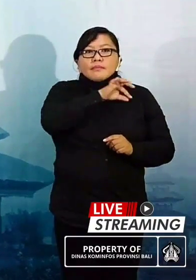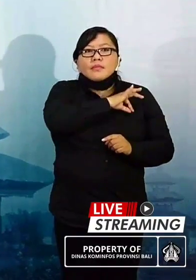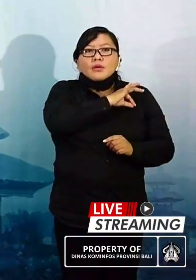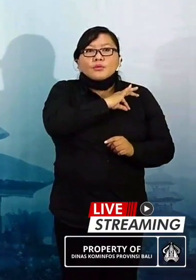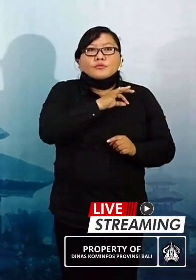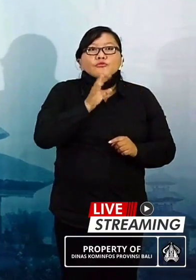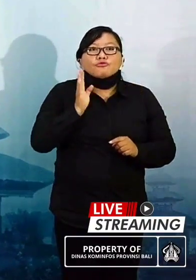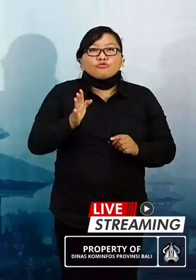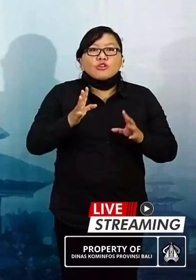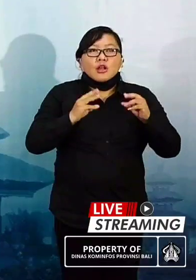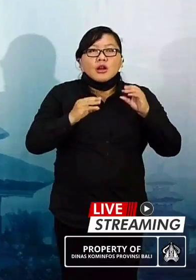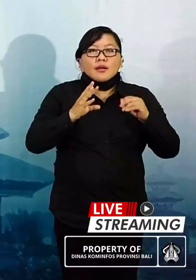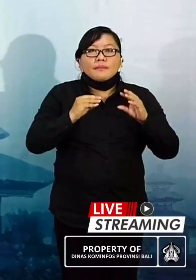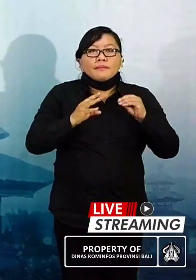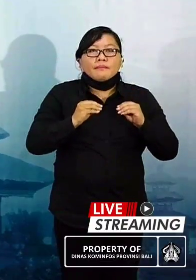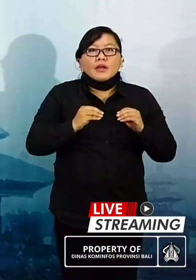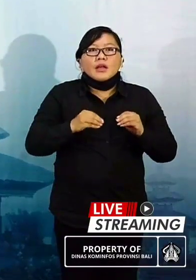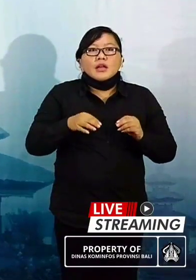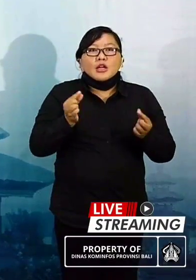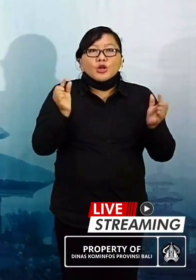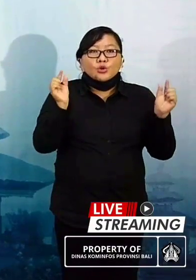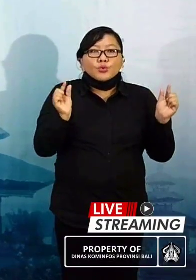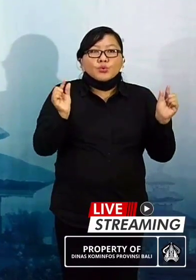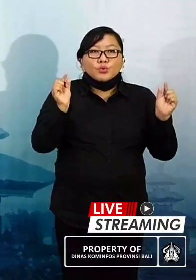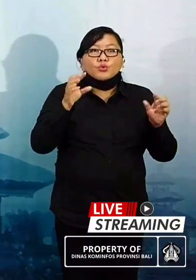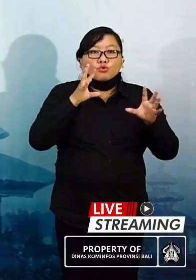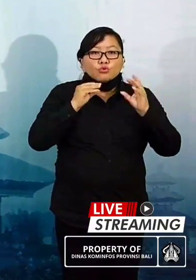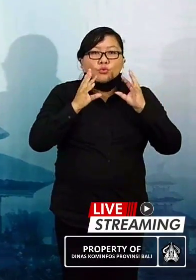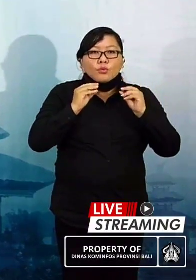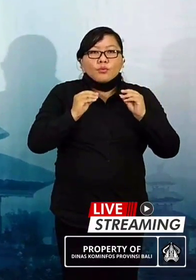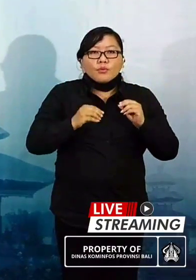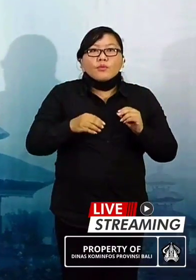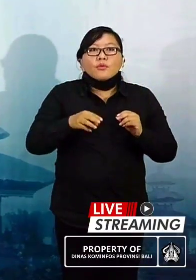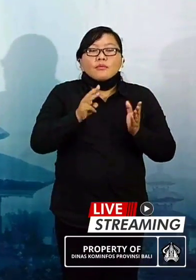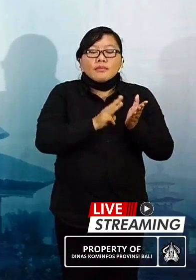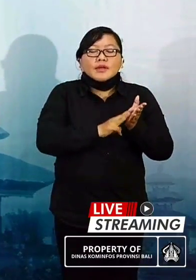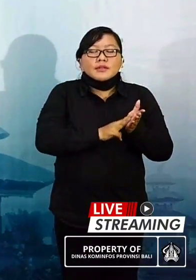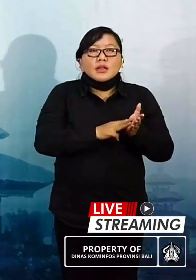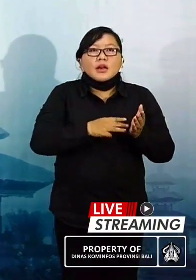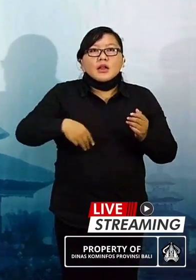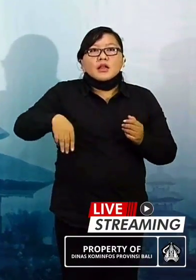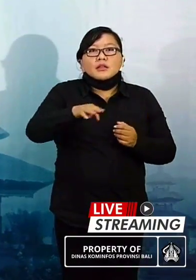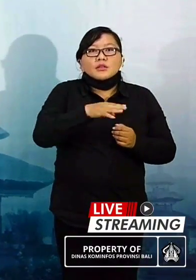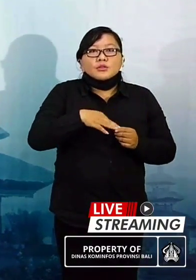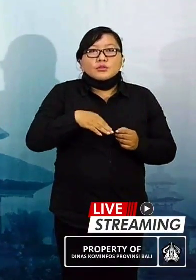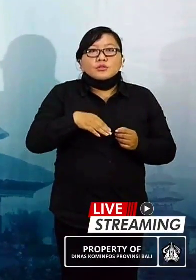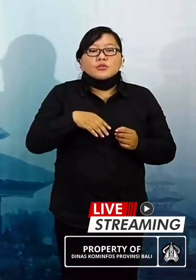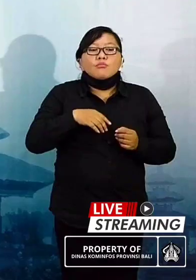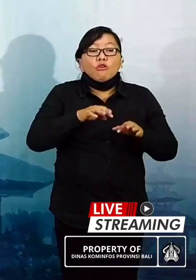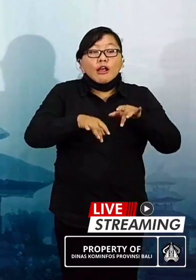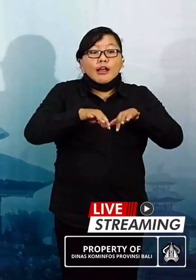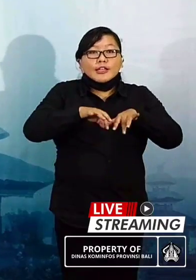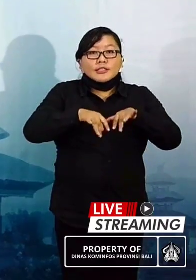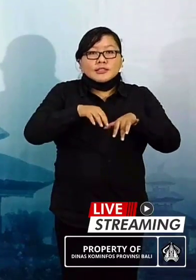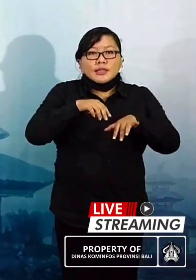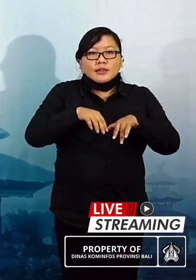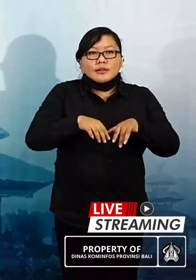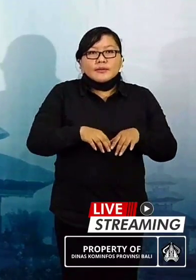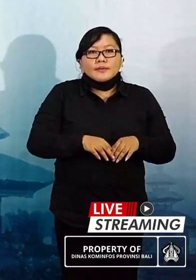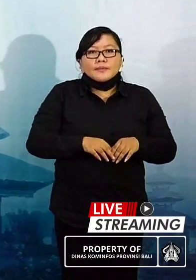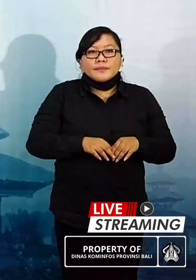telah mengadakan rapat dengan gugus tugas untuk membicarakan itu bahkan beliau melakukan cek n Ricek secara detil